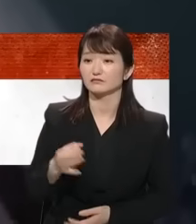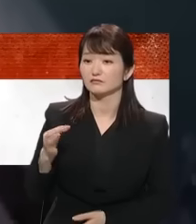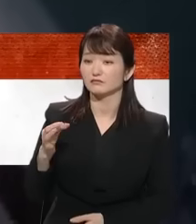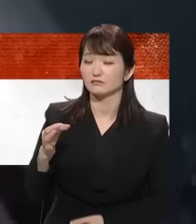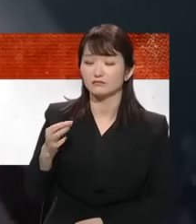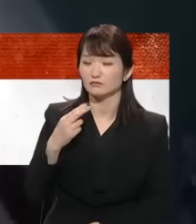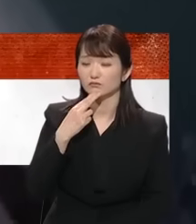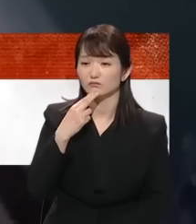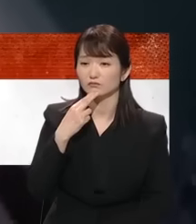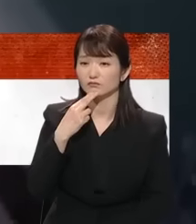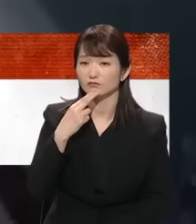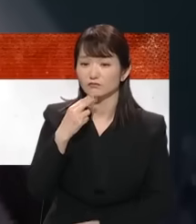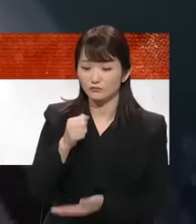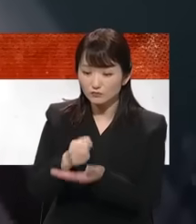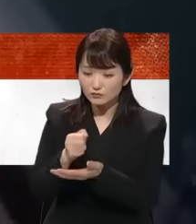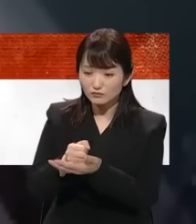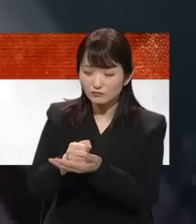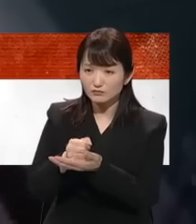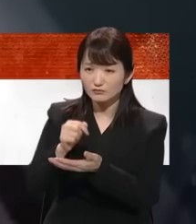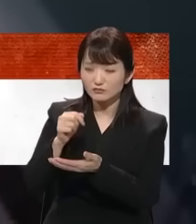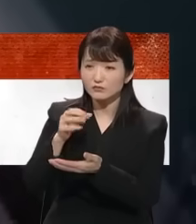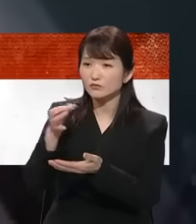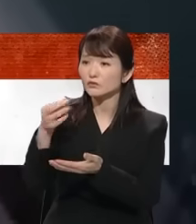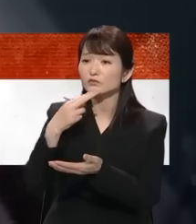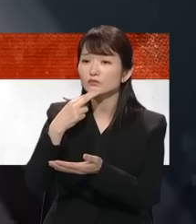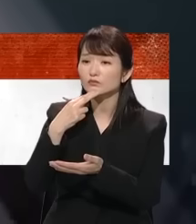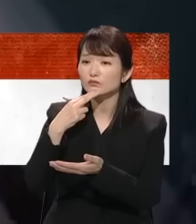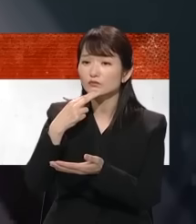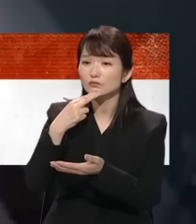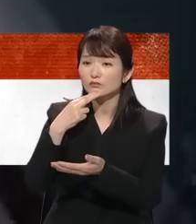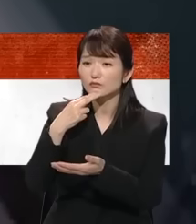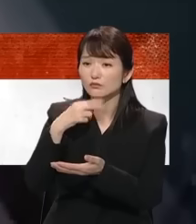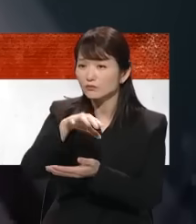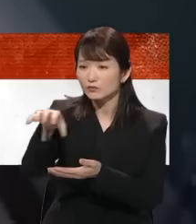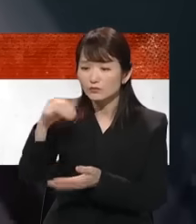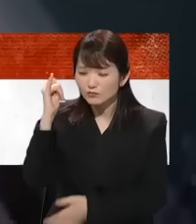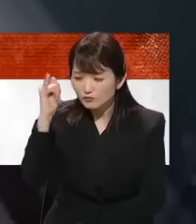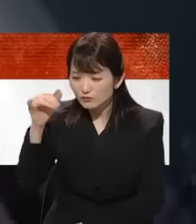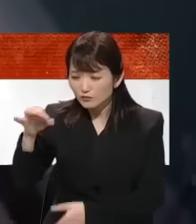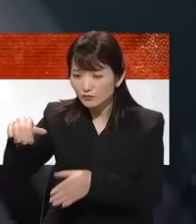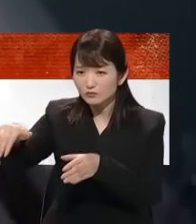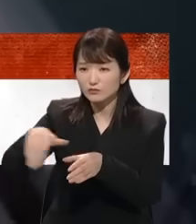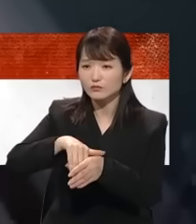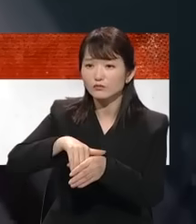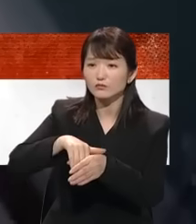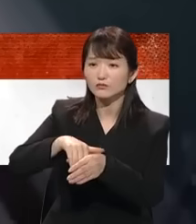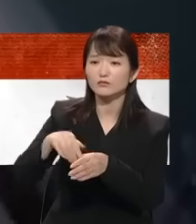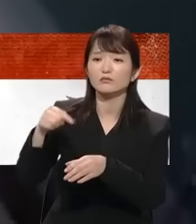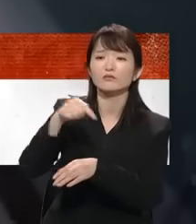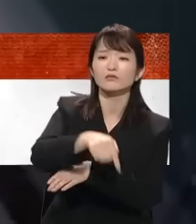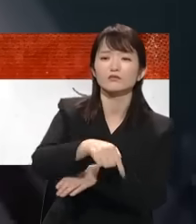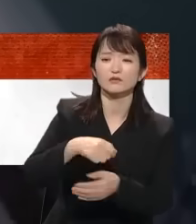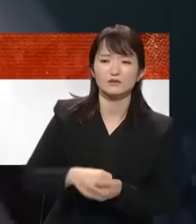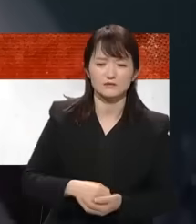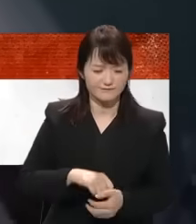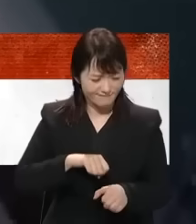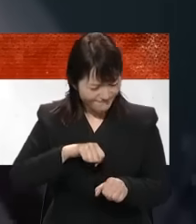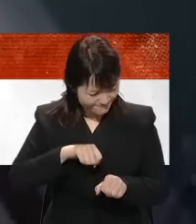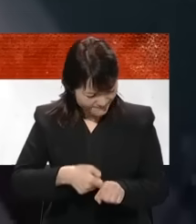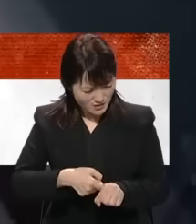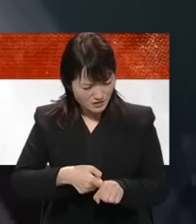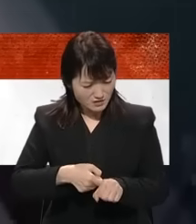거예요 통장에 여기저기 전화하더니 입금을 했는데 나가서 뭐 천벌을 받을